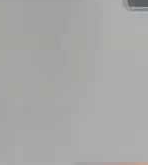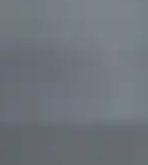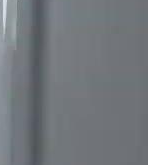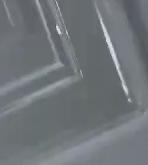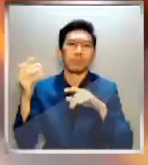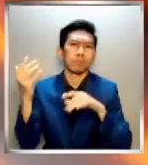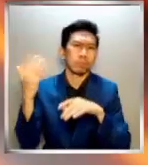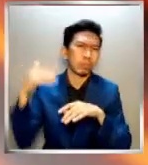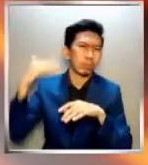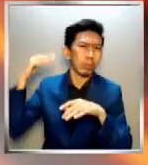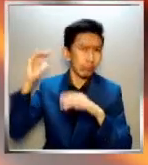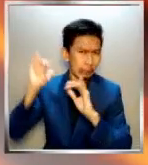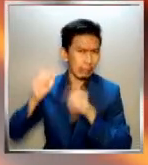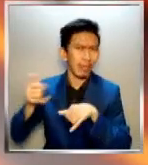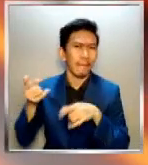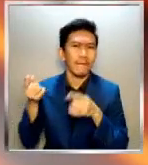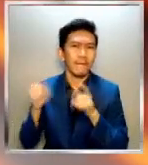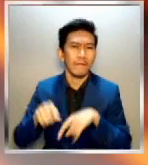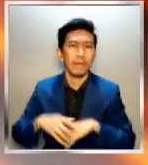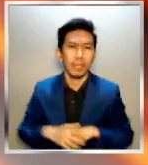Agustin.